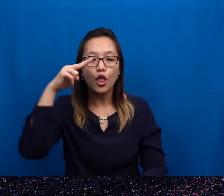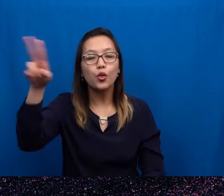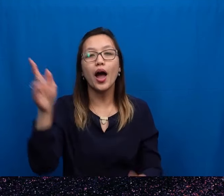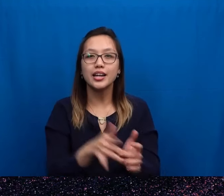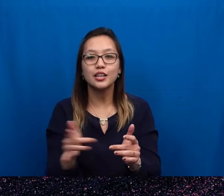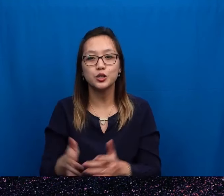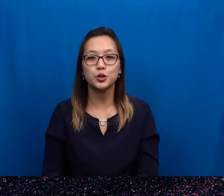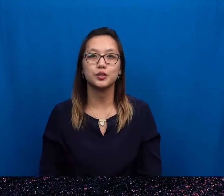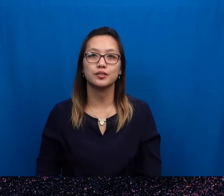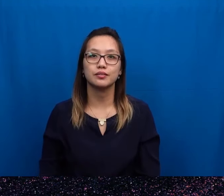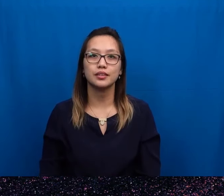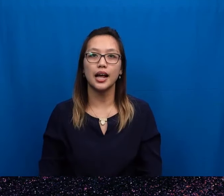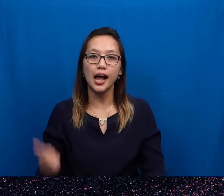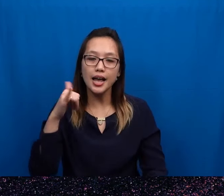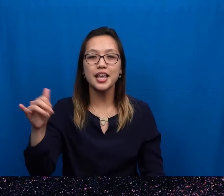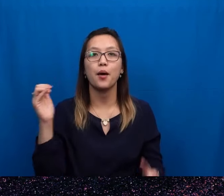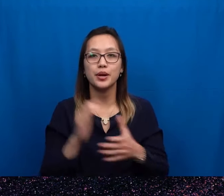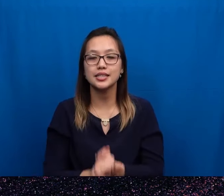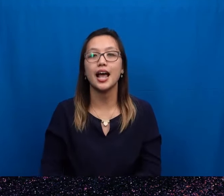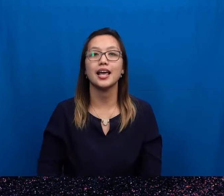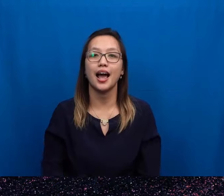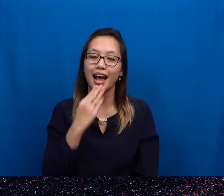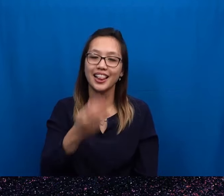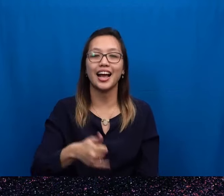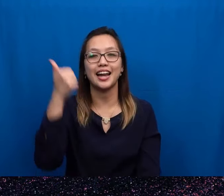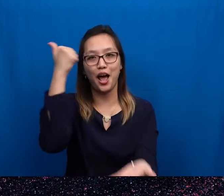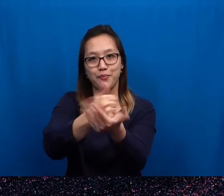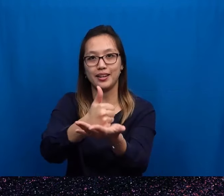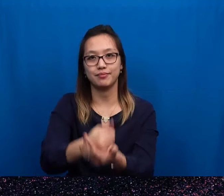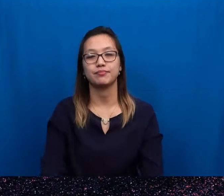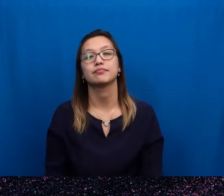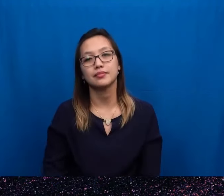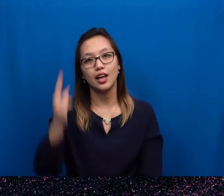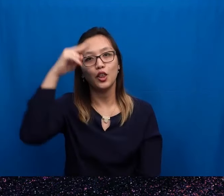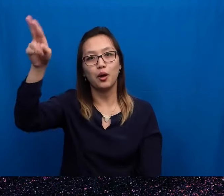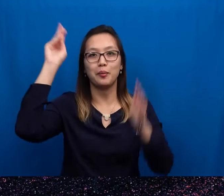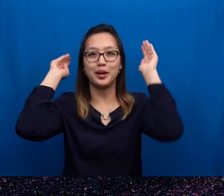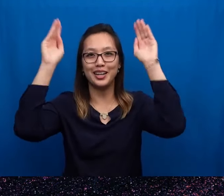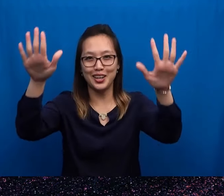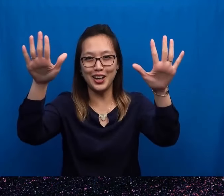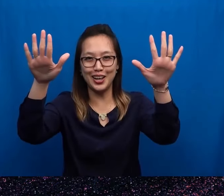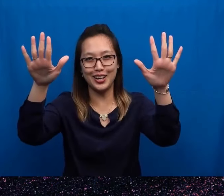yang percaya katakan amin. Tuhan memberkati.